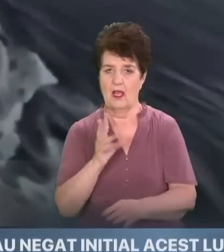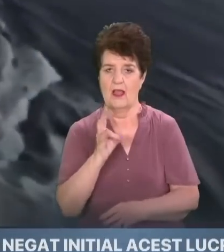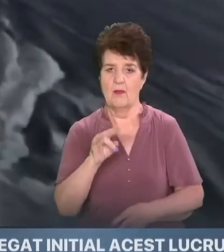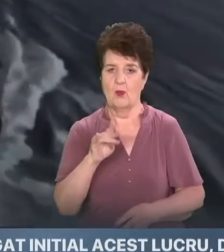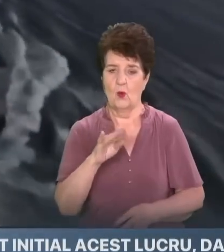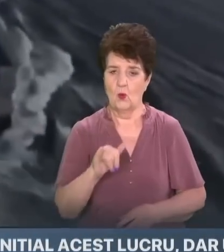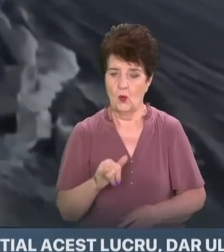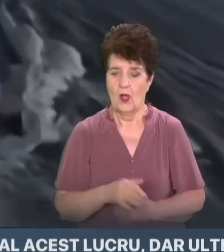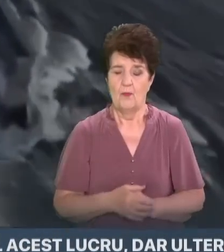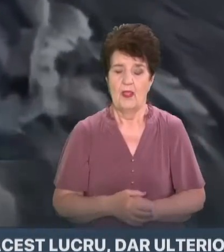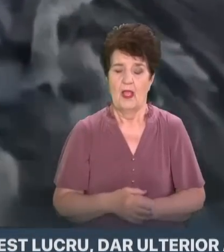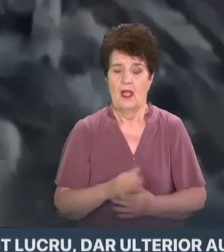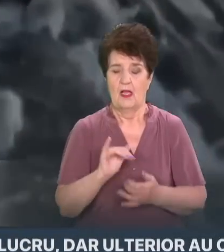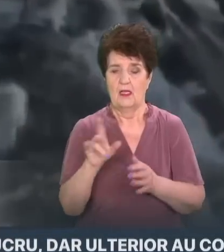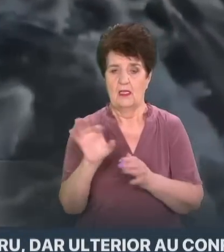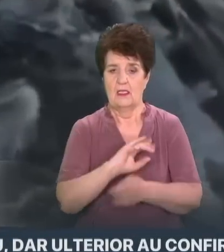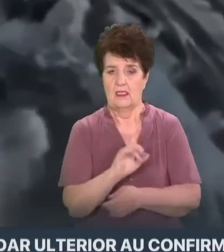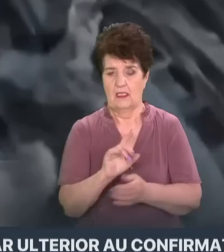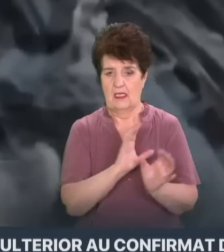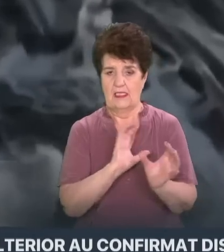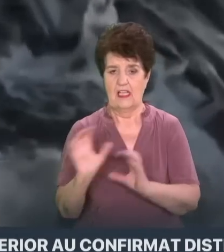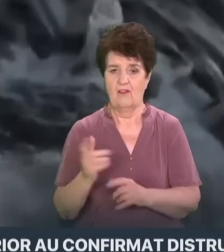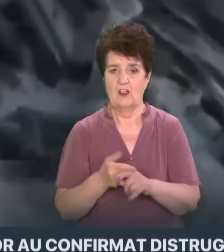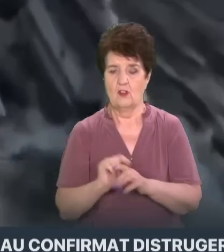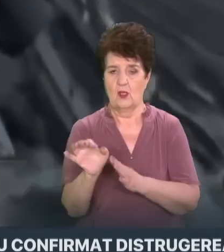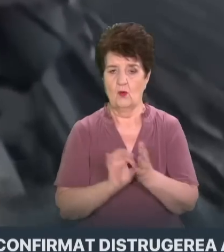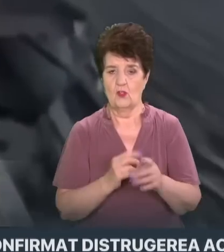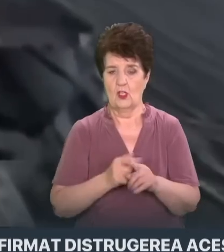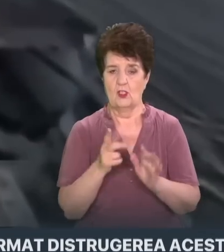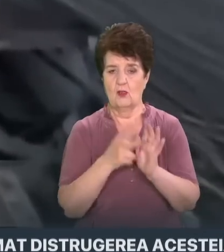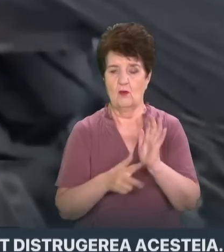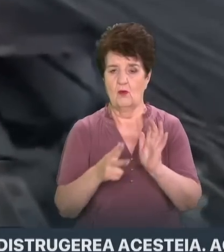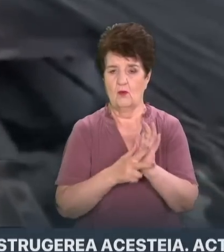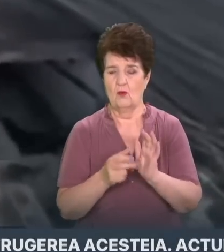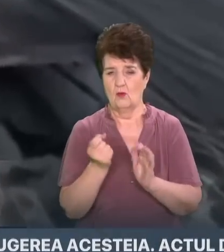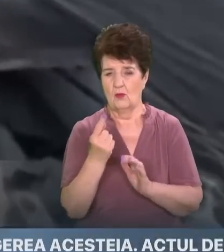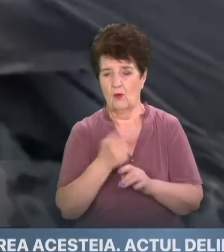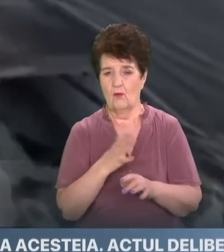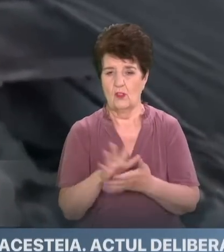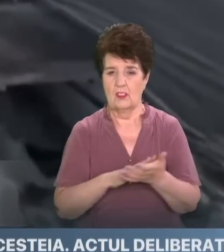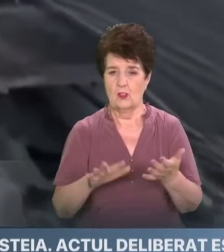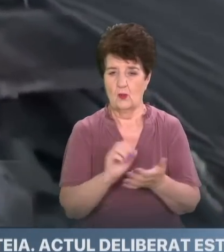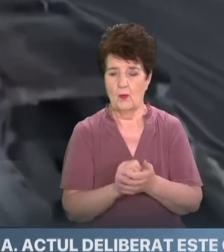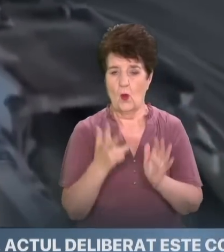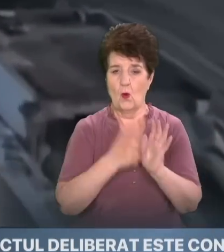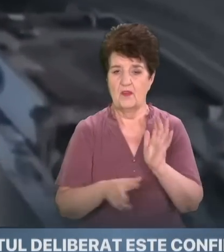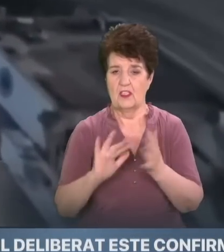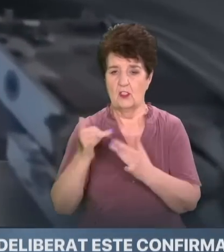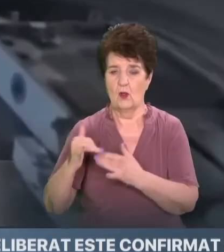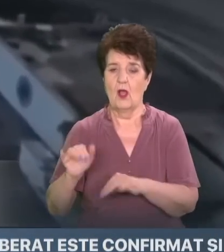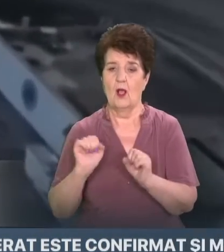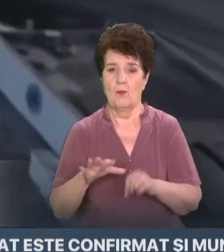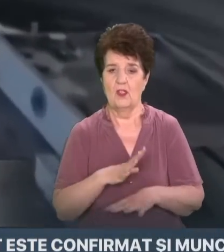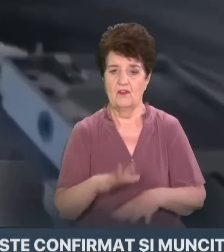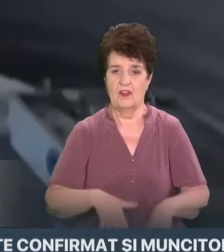Potrivit serviciilor de urgență, 11 din cele 28 de segmente ale barajului au fost distruse, iar 80 de localități ar putea